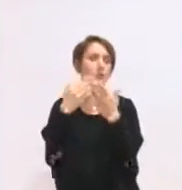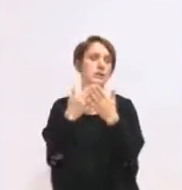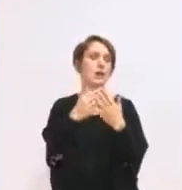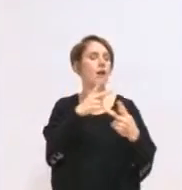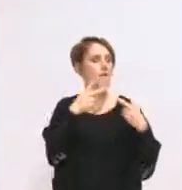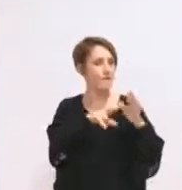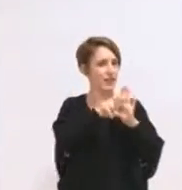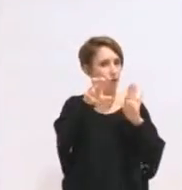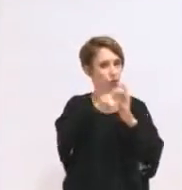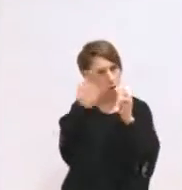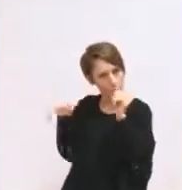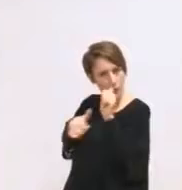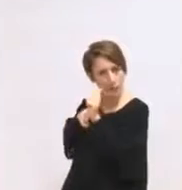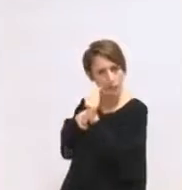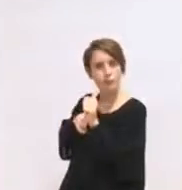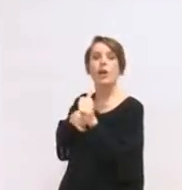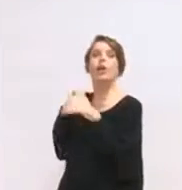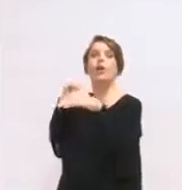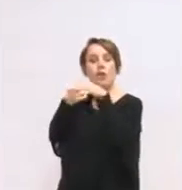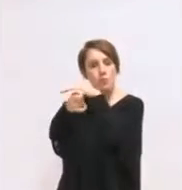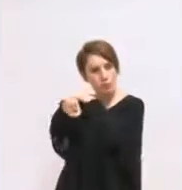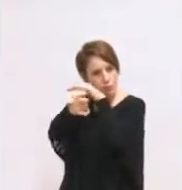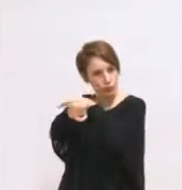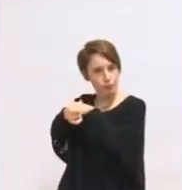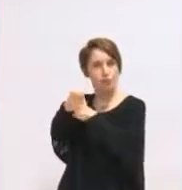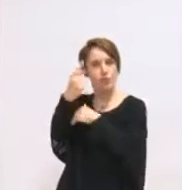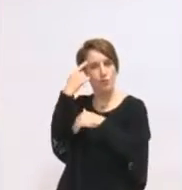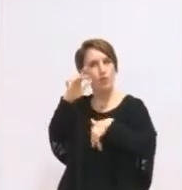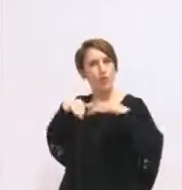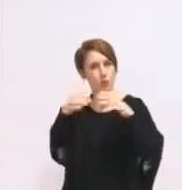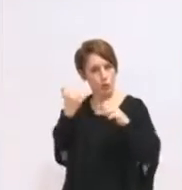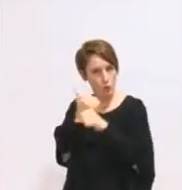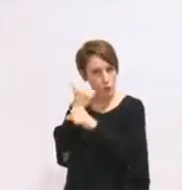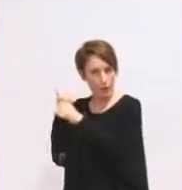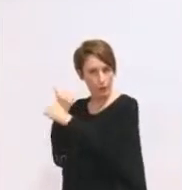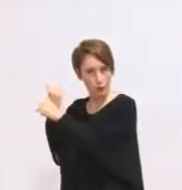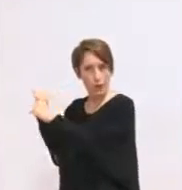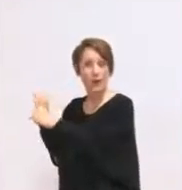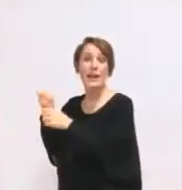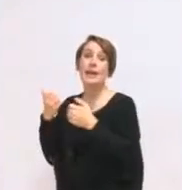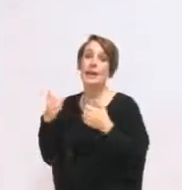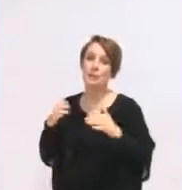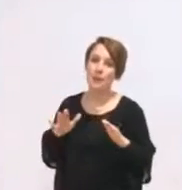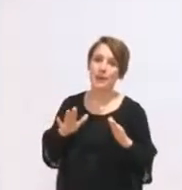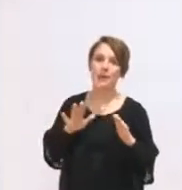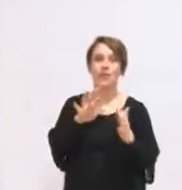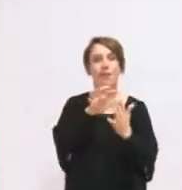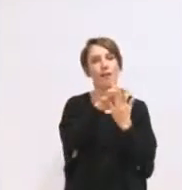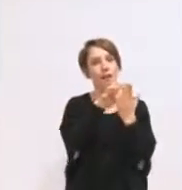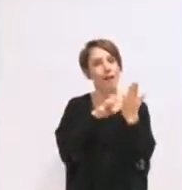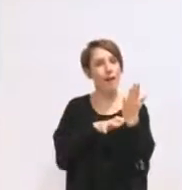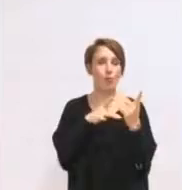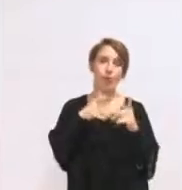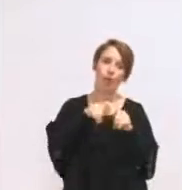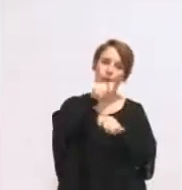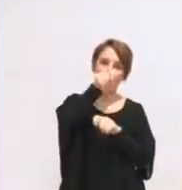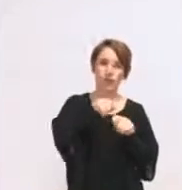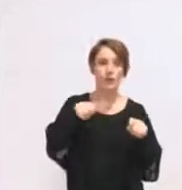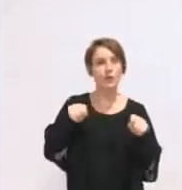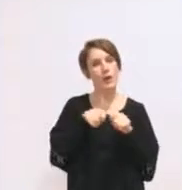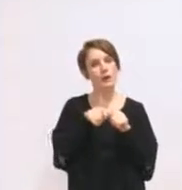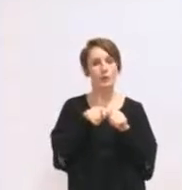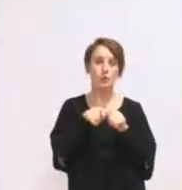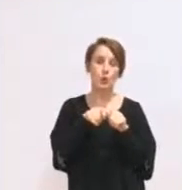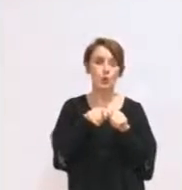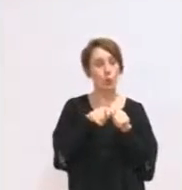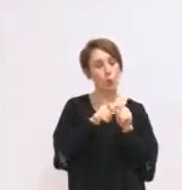leur fonctionnement annuel, lors d'événementiels en particulier, mais il est vrai que dans le rapport, dans le rapport d'évaluation, il est cité